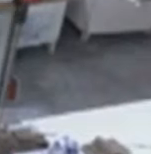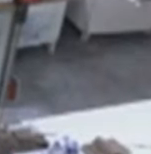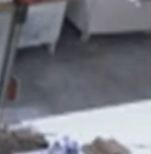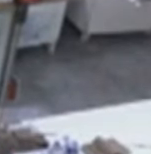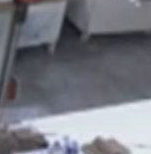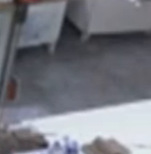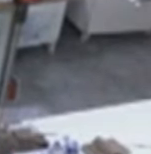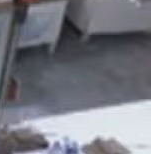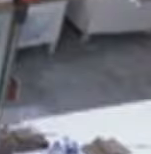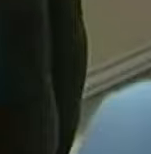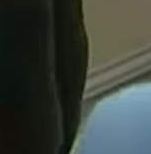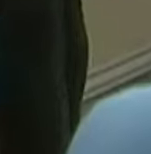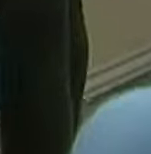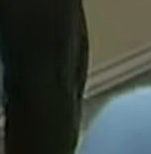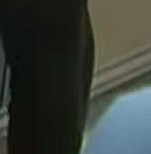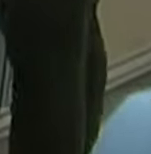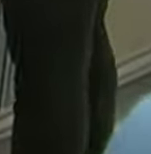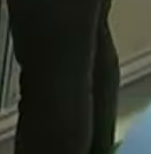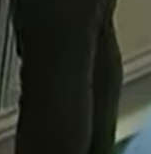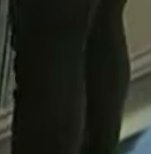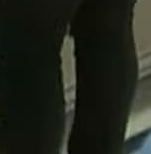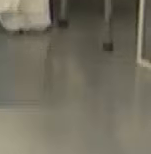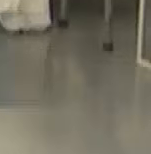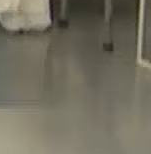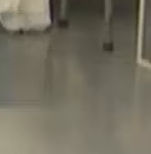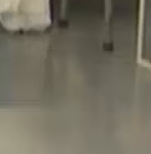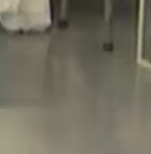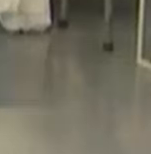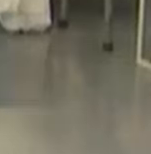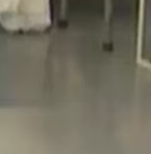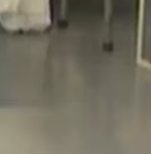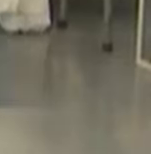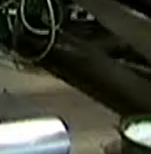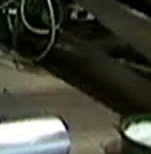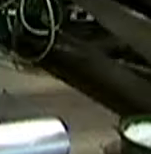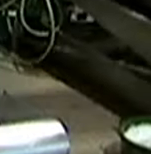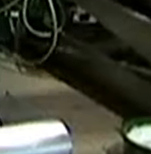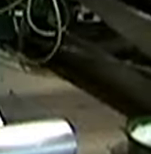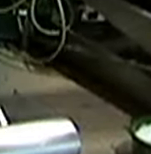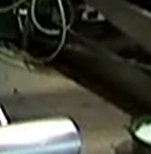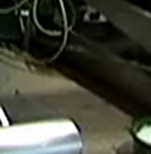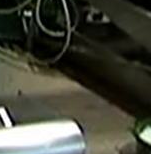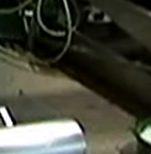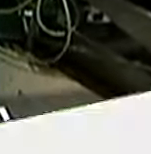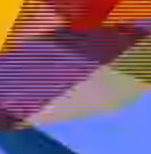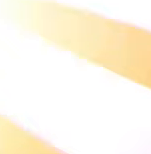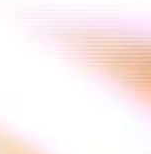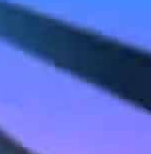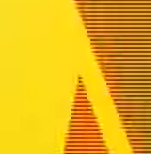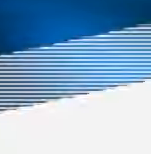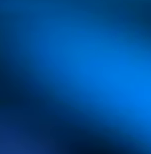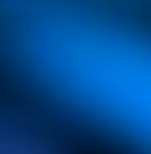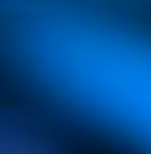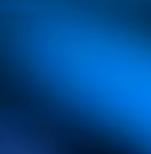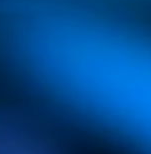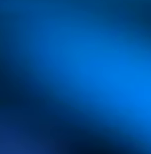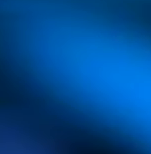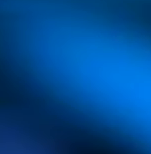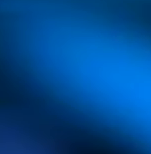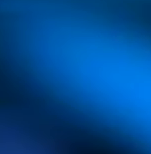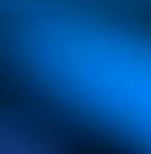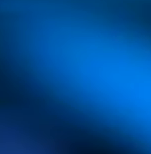mga manggagawa sa mga pang-aabuso ng ilang negosyo? Sasagutin ni Attorney Buko sa legal ba to?